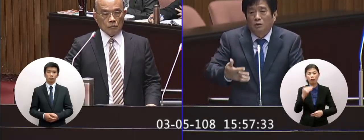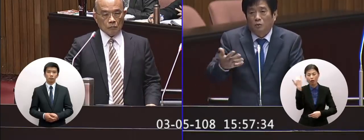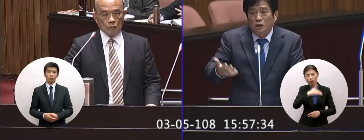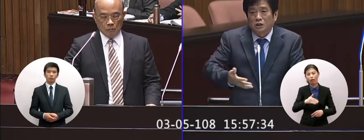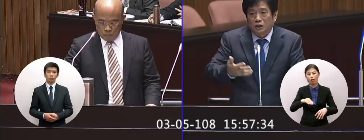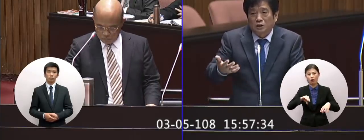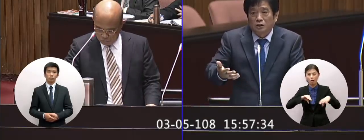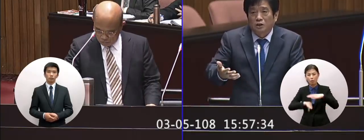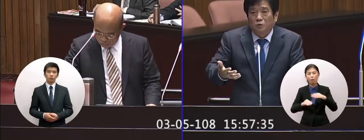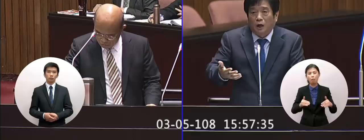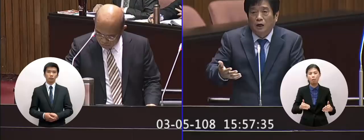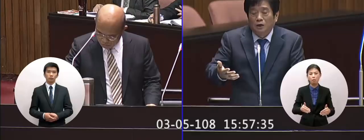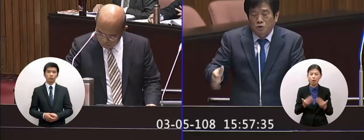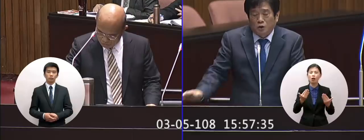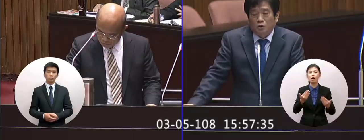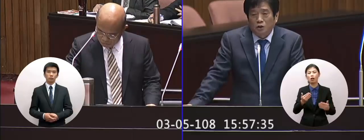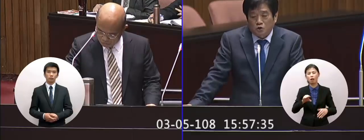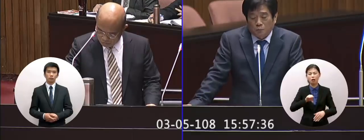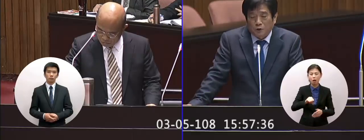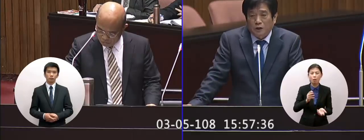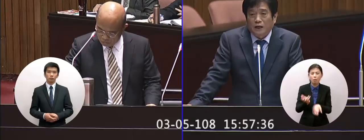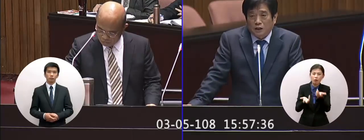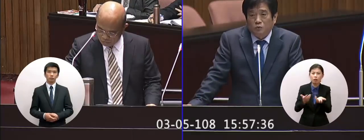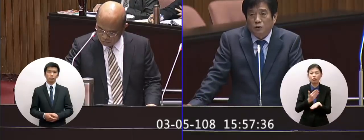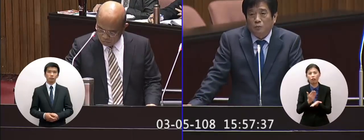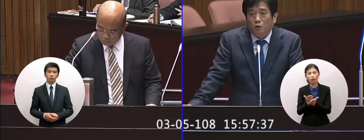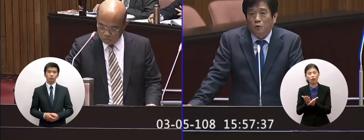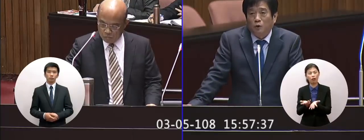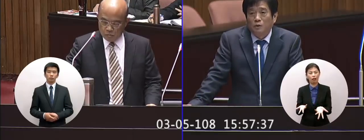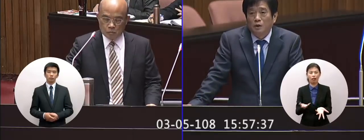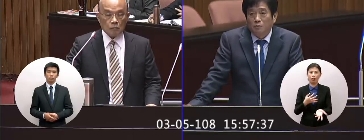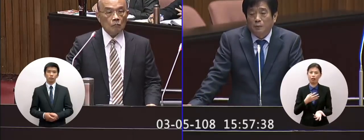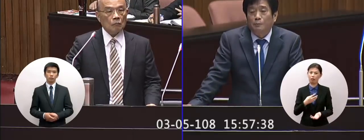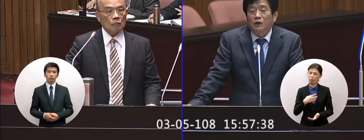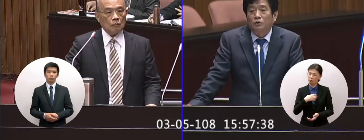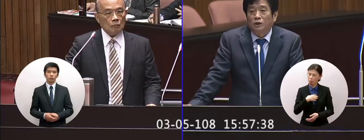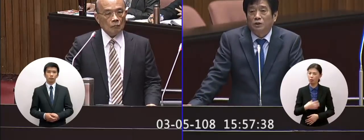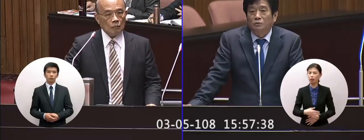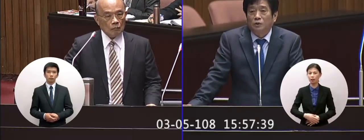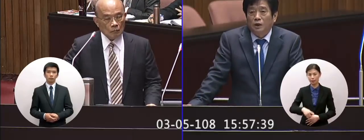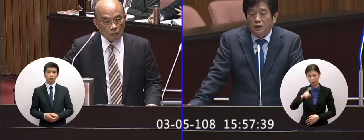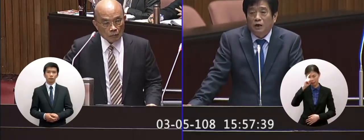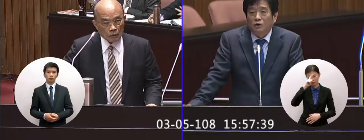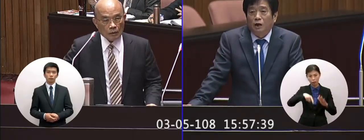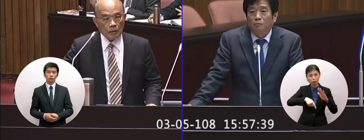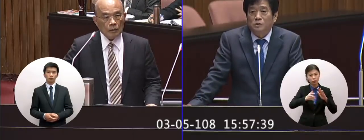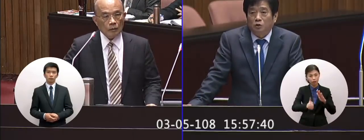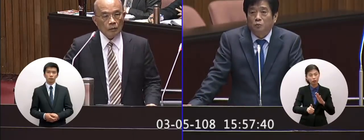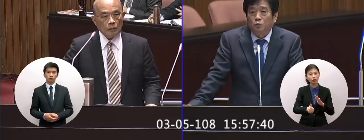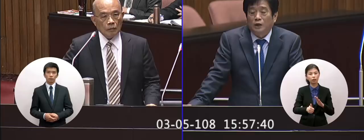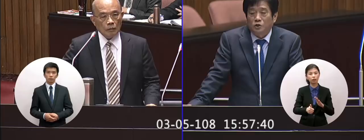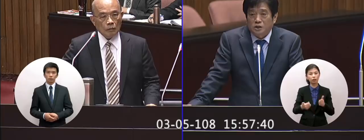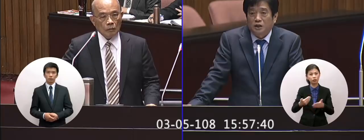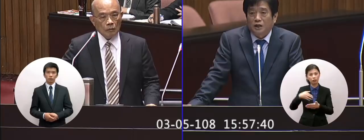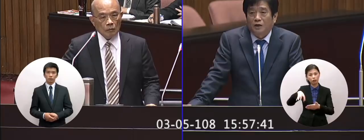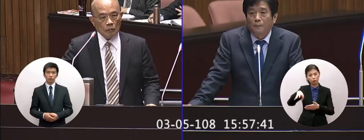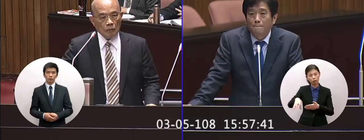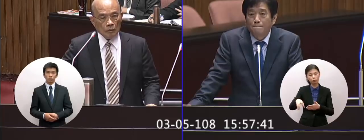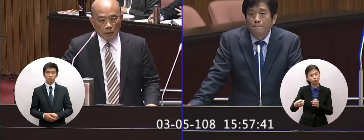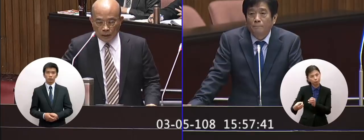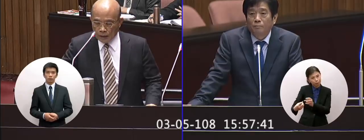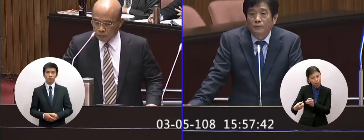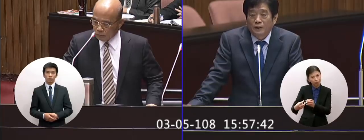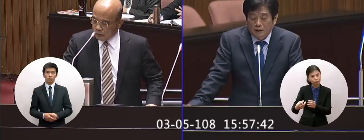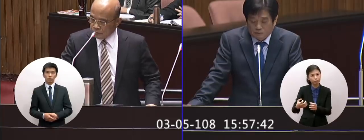不管讲吼发生任何意外，所以讲伫装备甲警卫的部分，也要拜托院长会当讲含交通部来做协